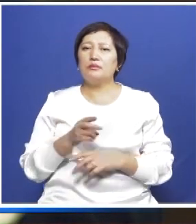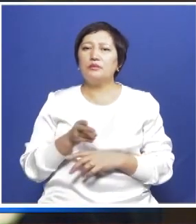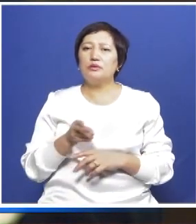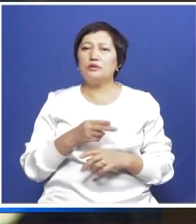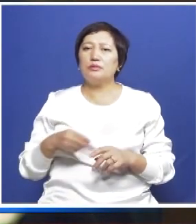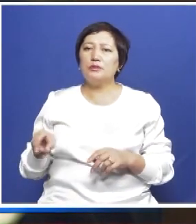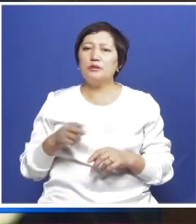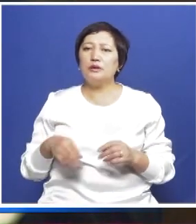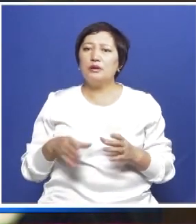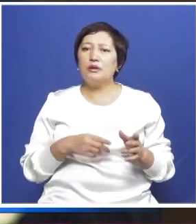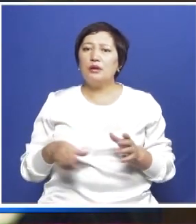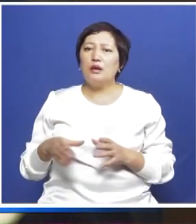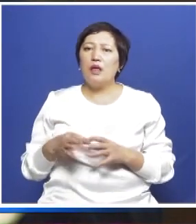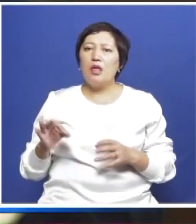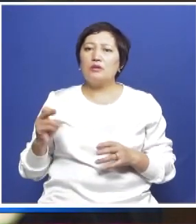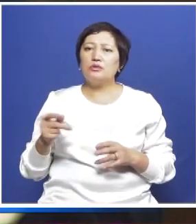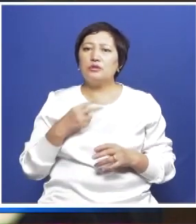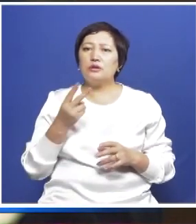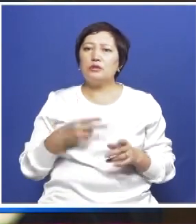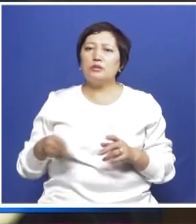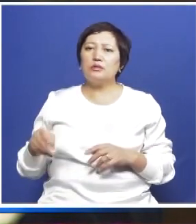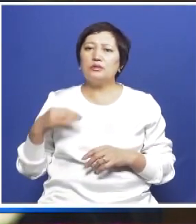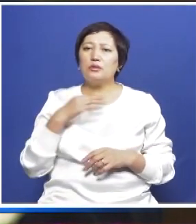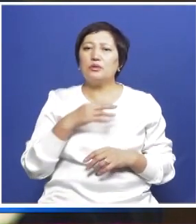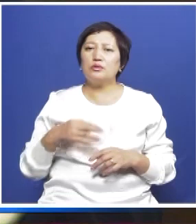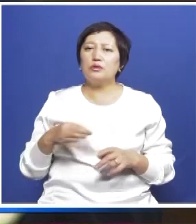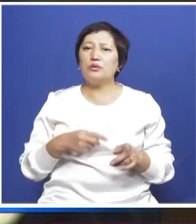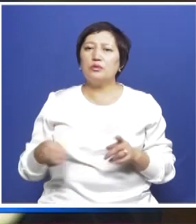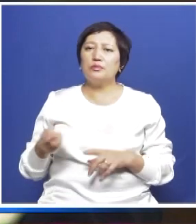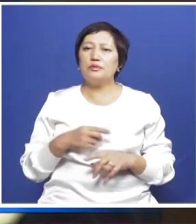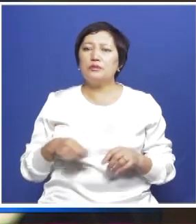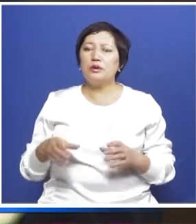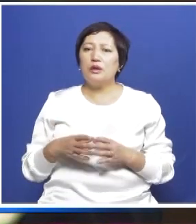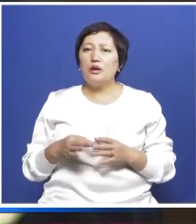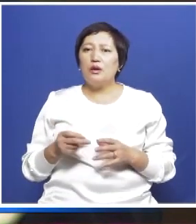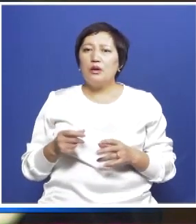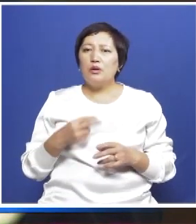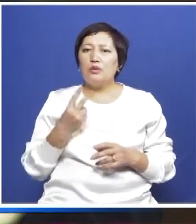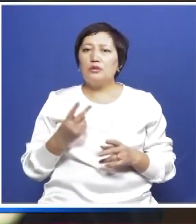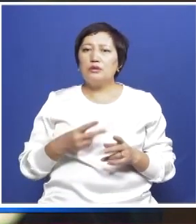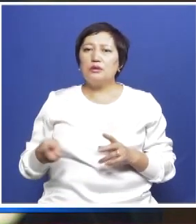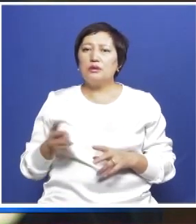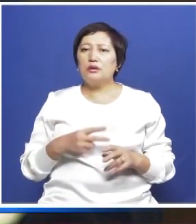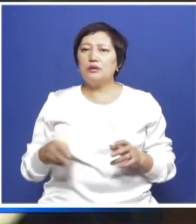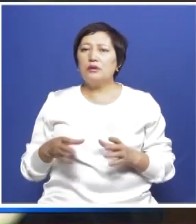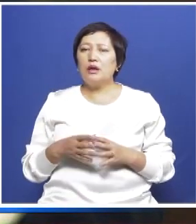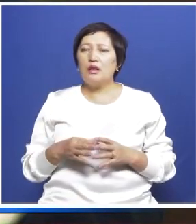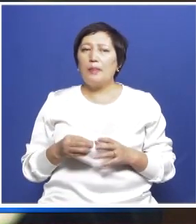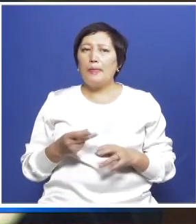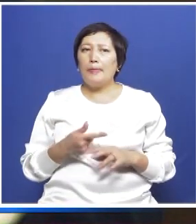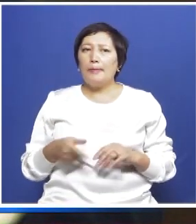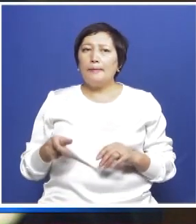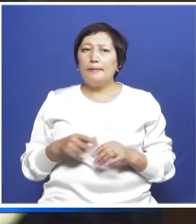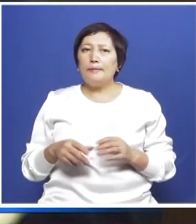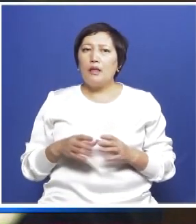түсірілімдерді сол жақта көрсетілген көп түспен артық қолдану көрсетілген.